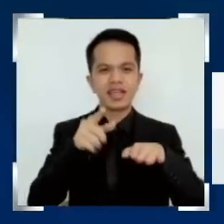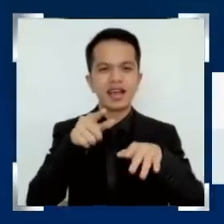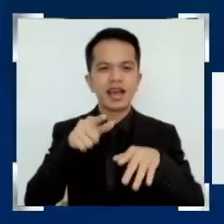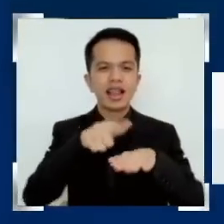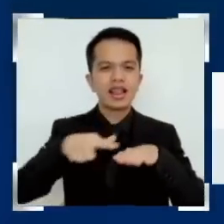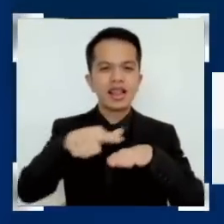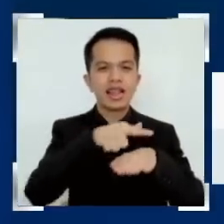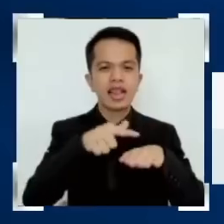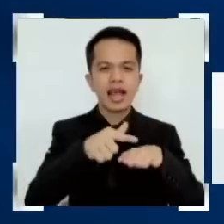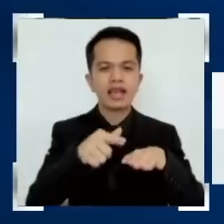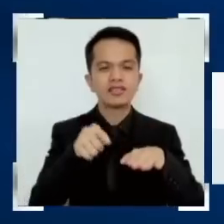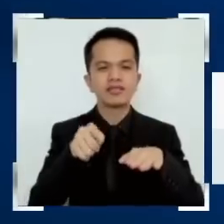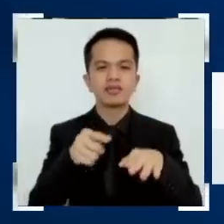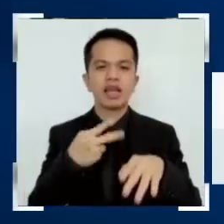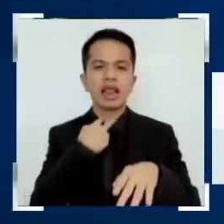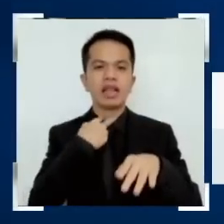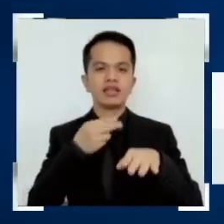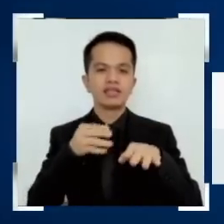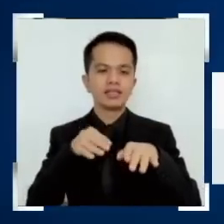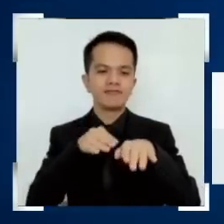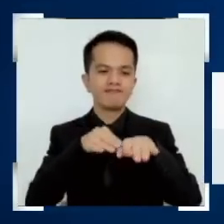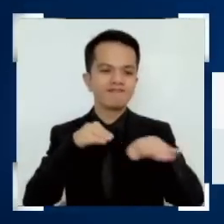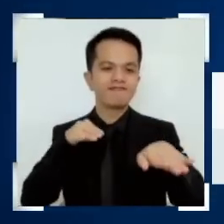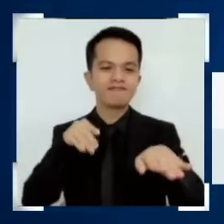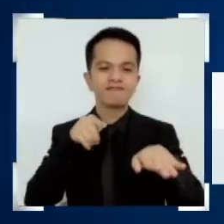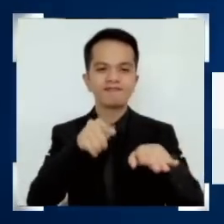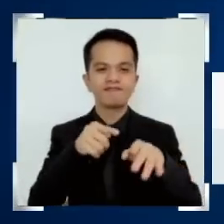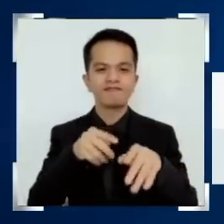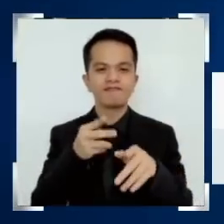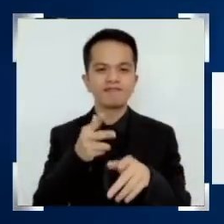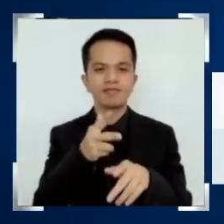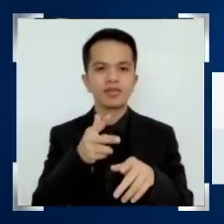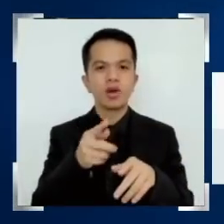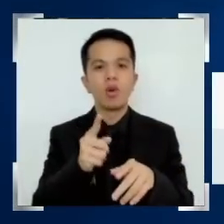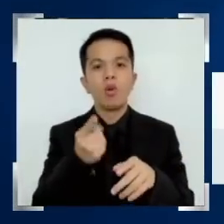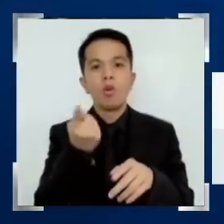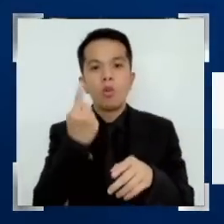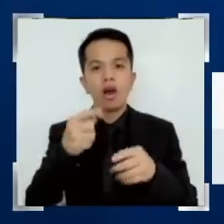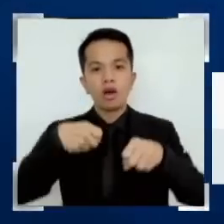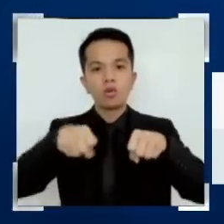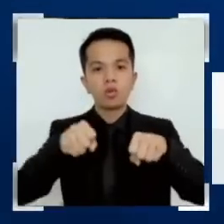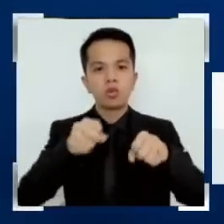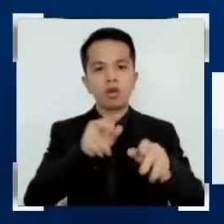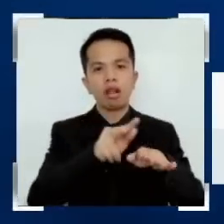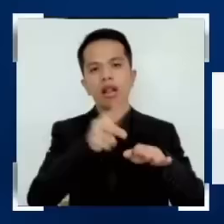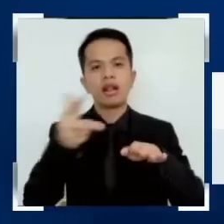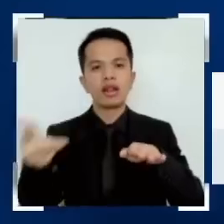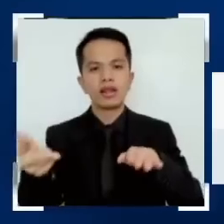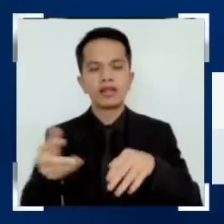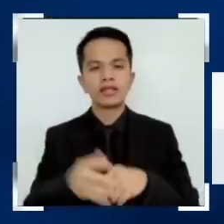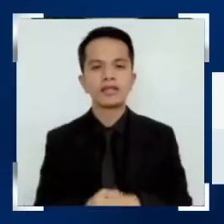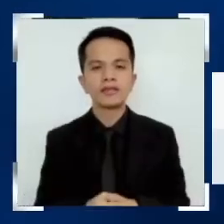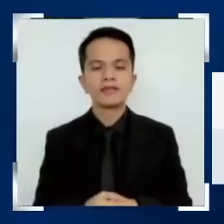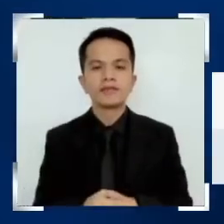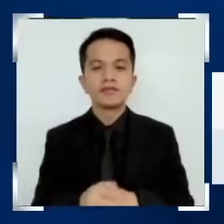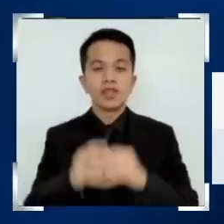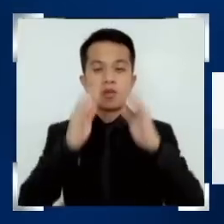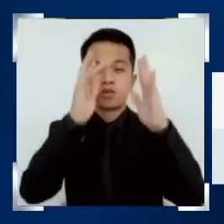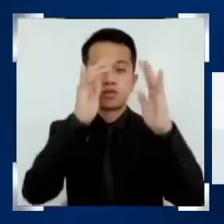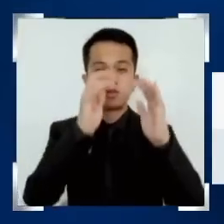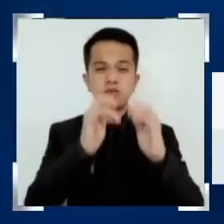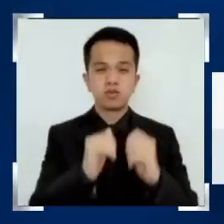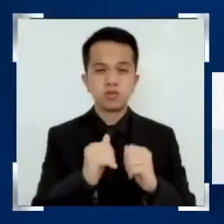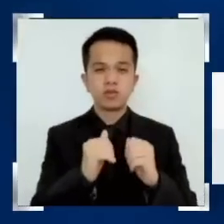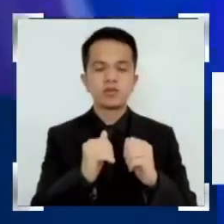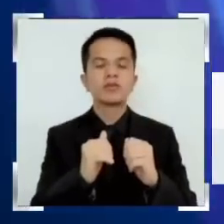Barangay Lake Siluton. Isang motorsiklo ang natumba habang dumadaan sa kalsada, nang biglang gumuho ang lupa roon. Ligtas naman